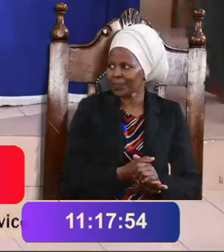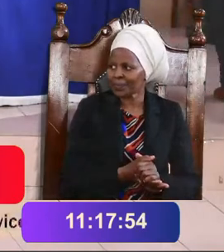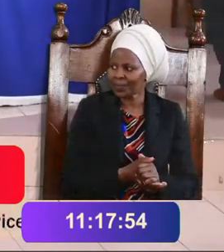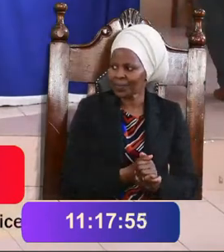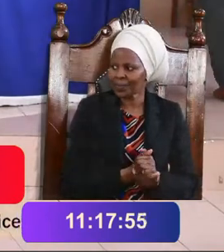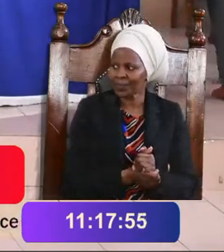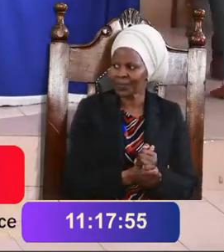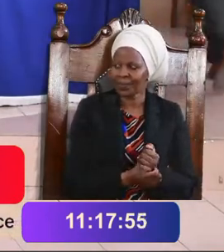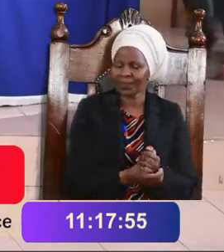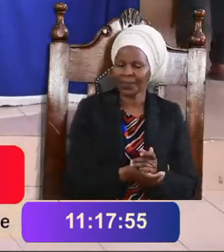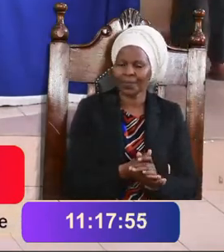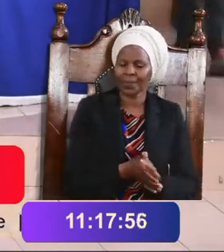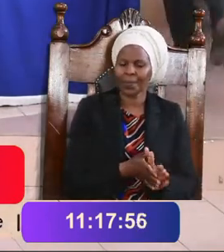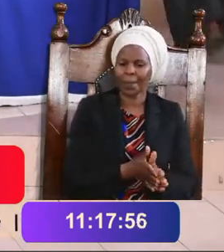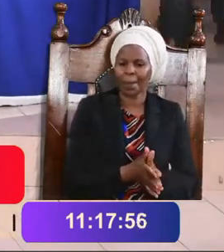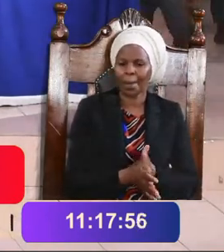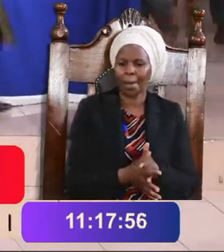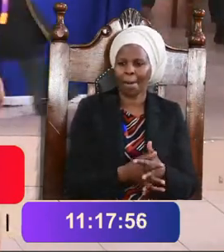Thank you.